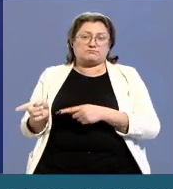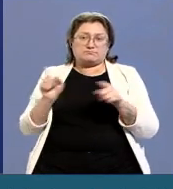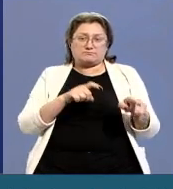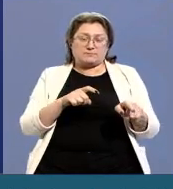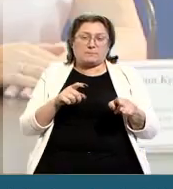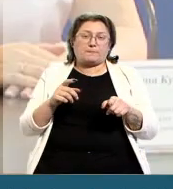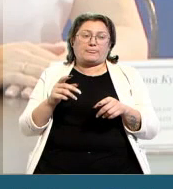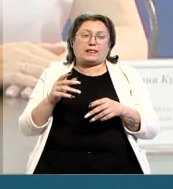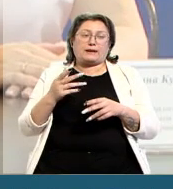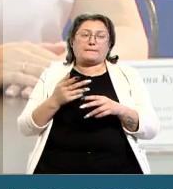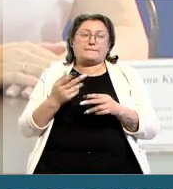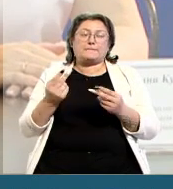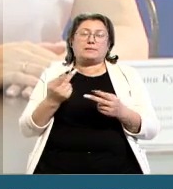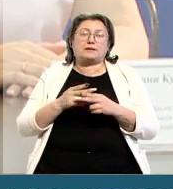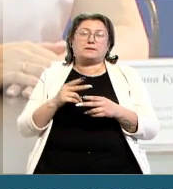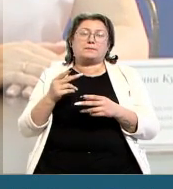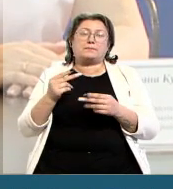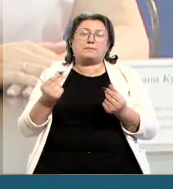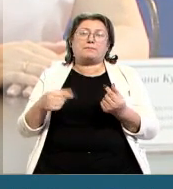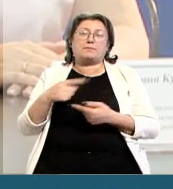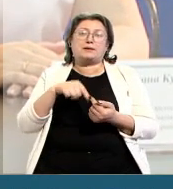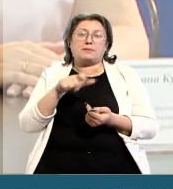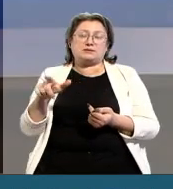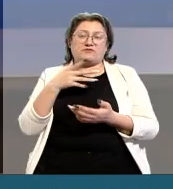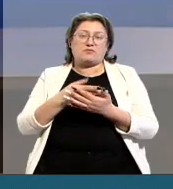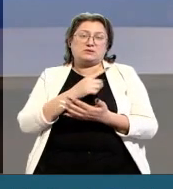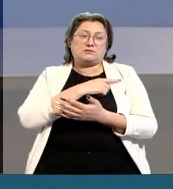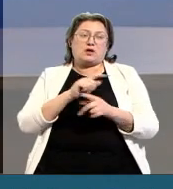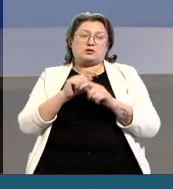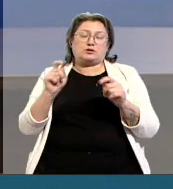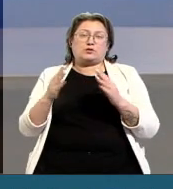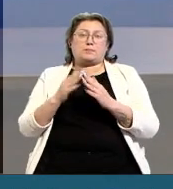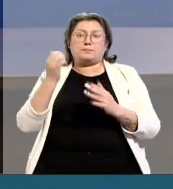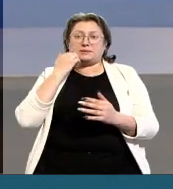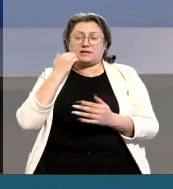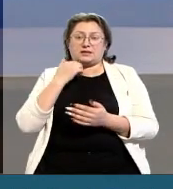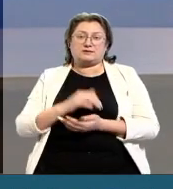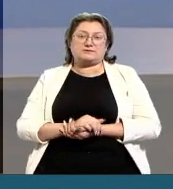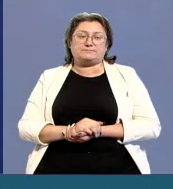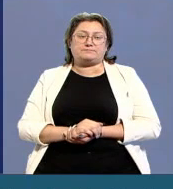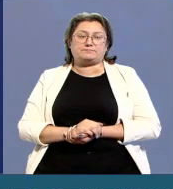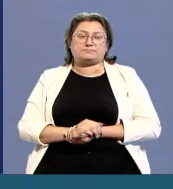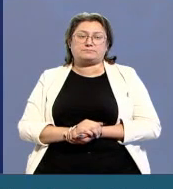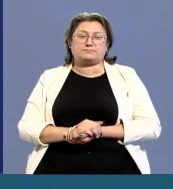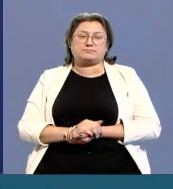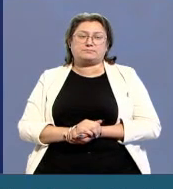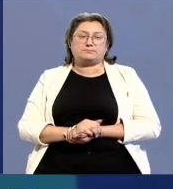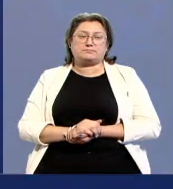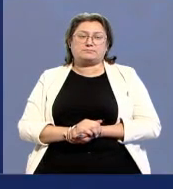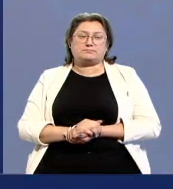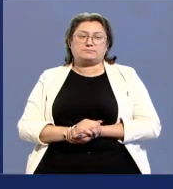кәсіпкер бар. Жақсы адамдар жанымызда жүр, тек өздері жайлы шарияға жар салғысы келмейді, дейді ұйымдастырушылар. Таких